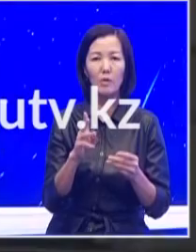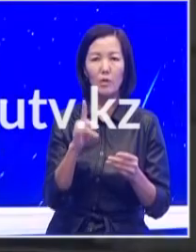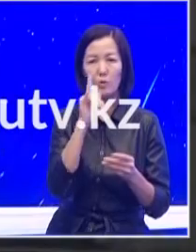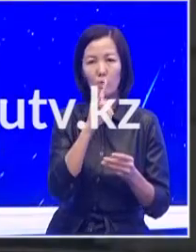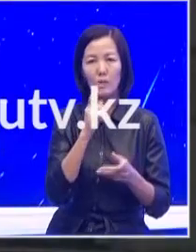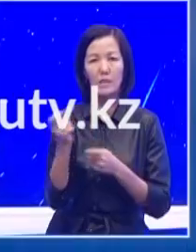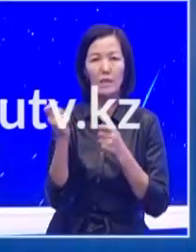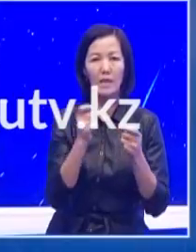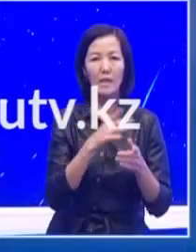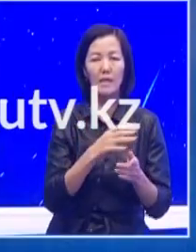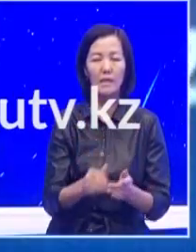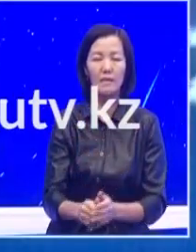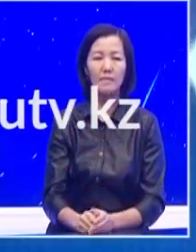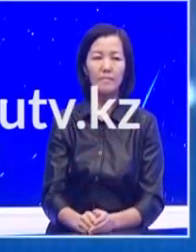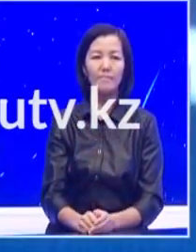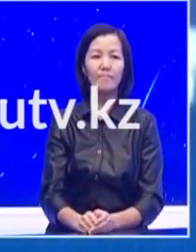әкелінген.